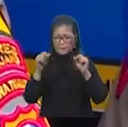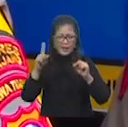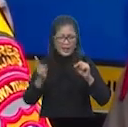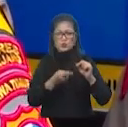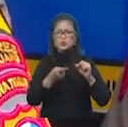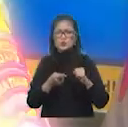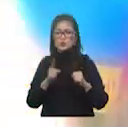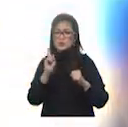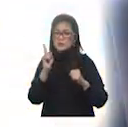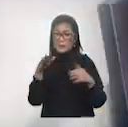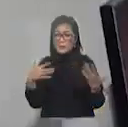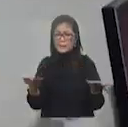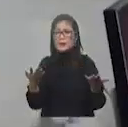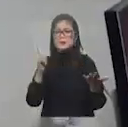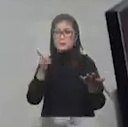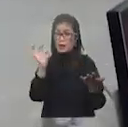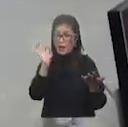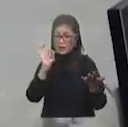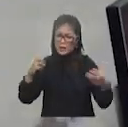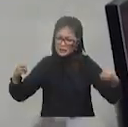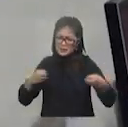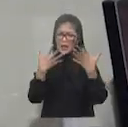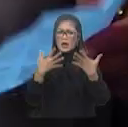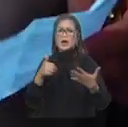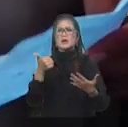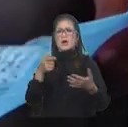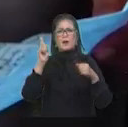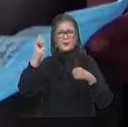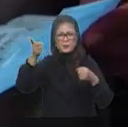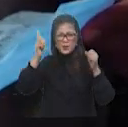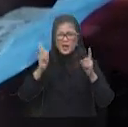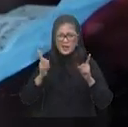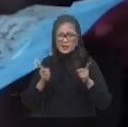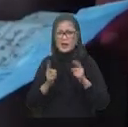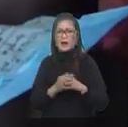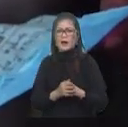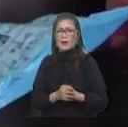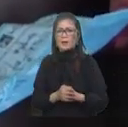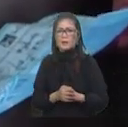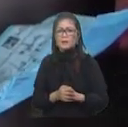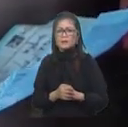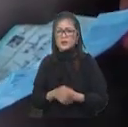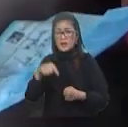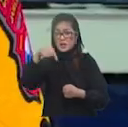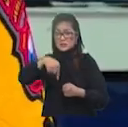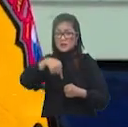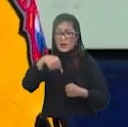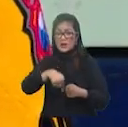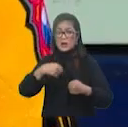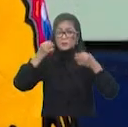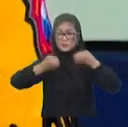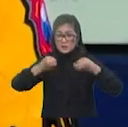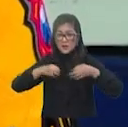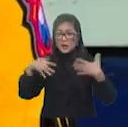fatalitasnya ini cukup tinggi. Polisi telah memeriksa sopir dump truck dan memberikan sanksi tidak boleh mengendarai dump truck lagi karena